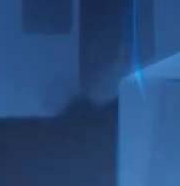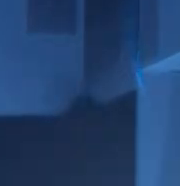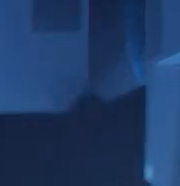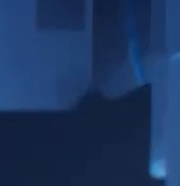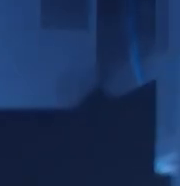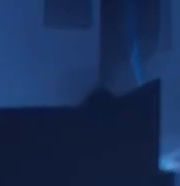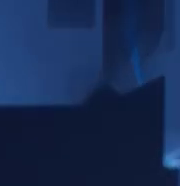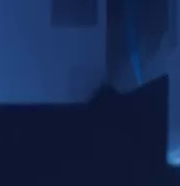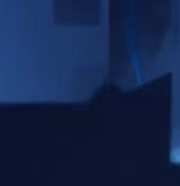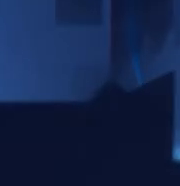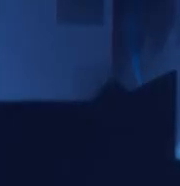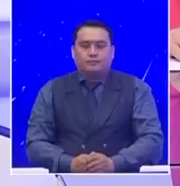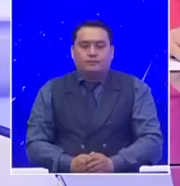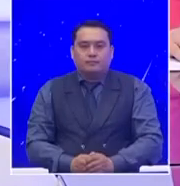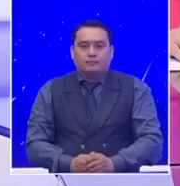телеарнасы.